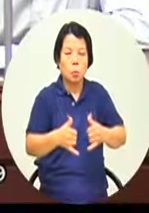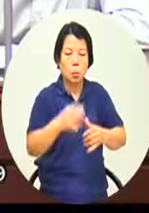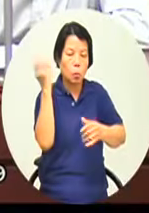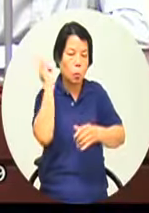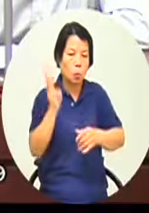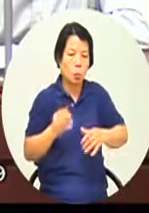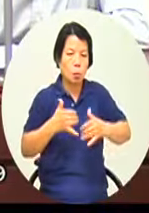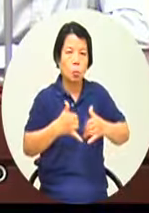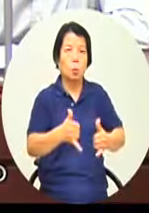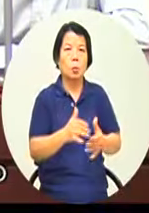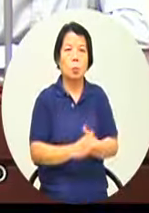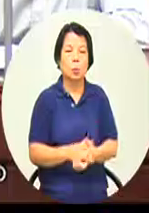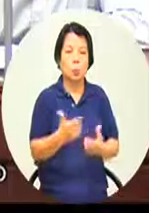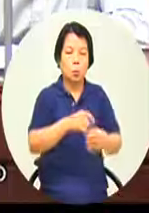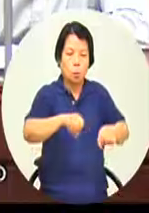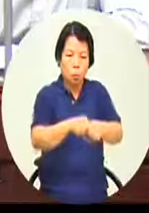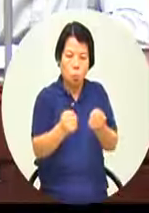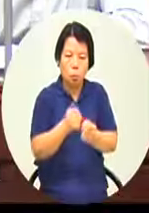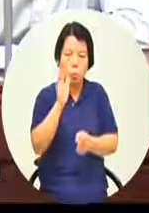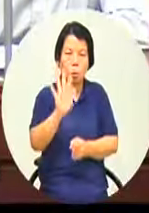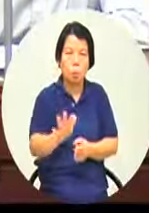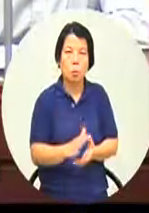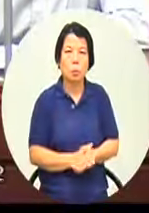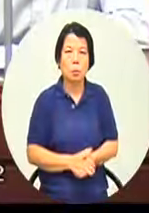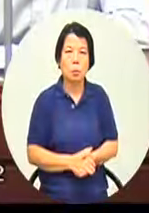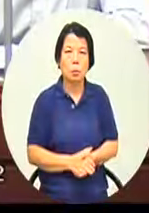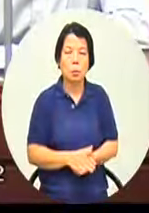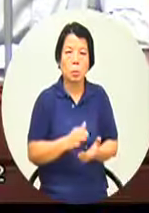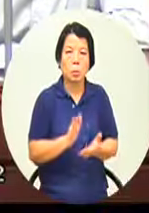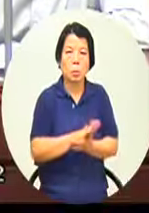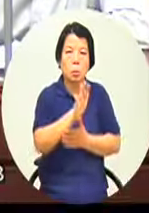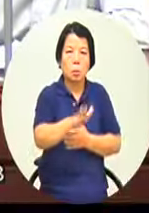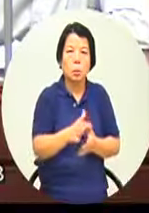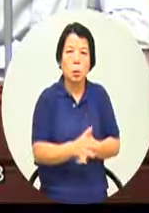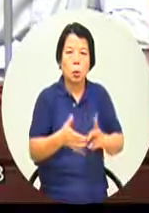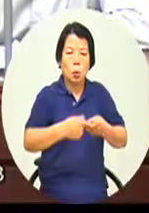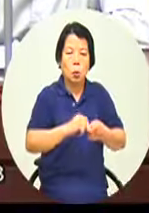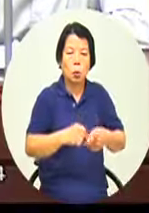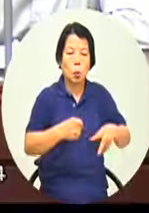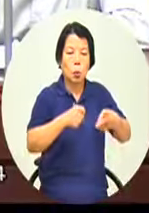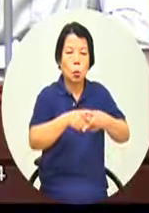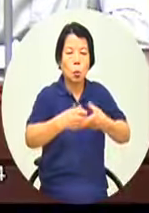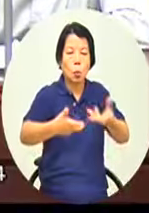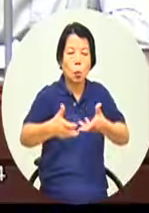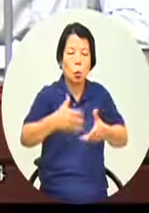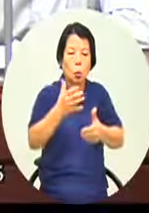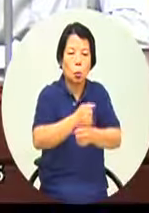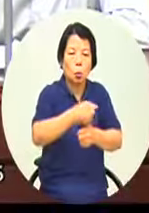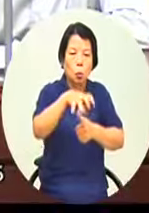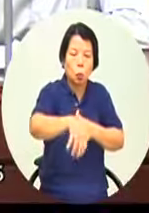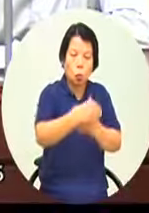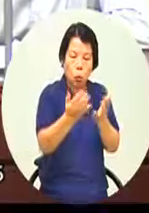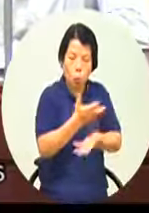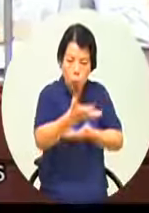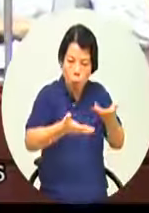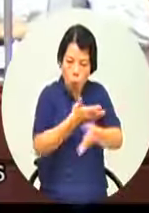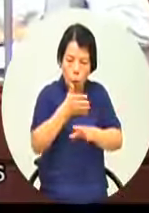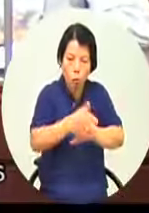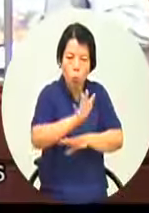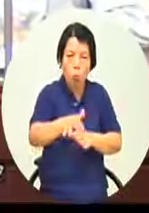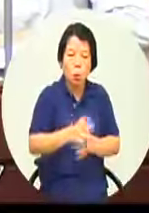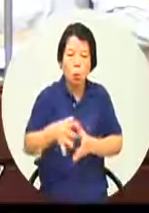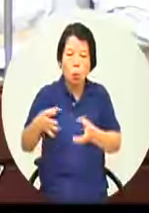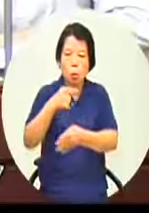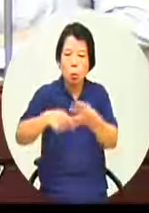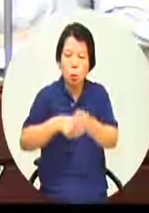些破坏了哈。那后来我们有跟公路总局这边有协调，那我们同仁也有重新再设